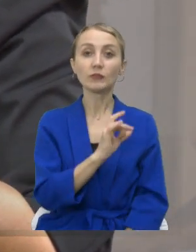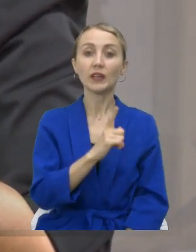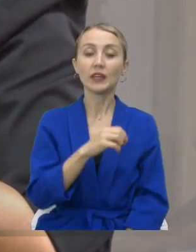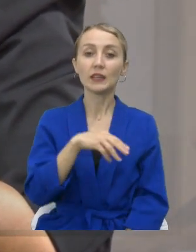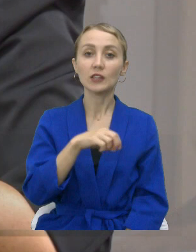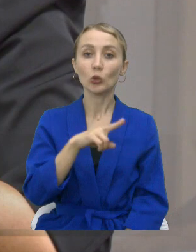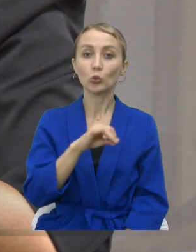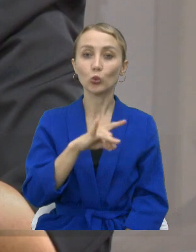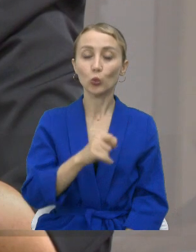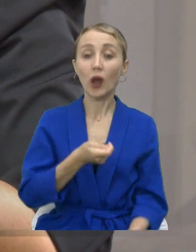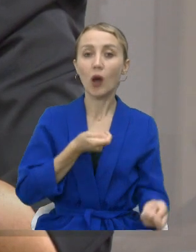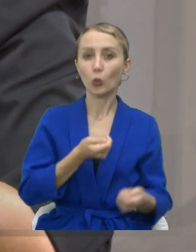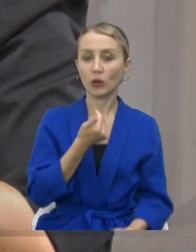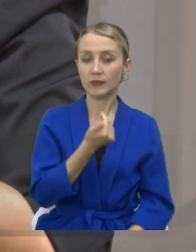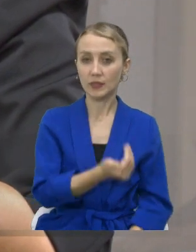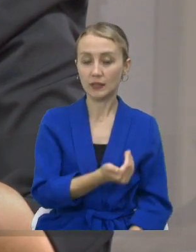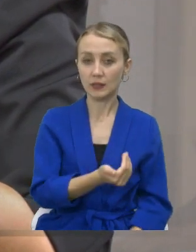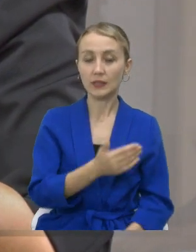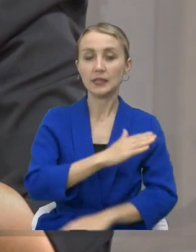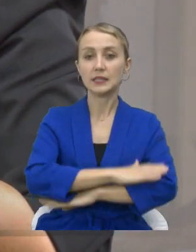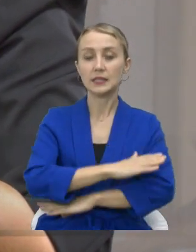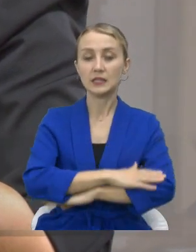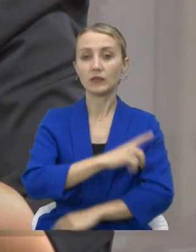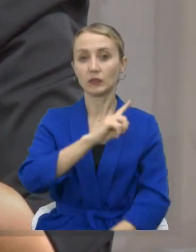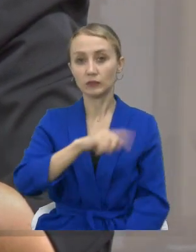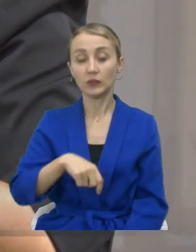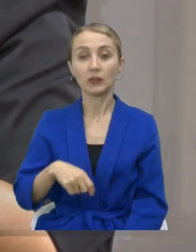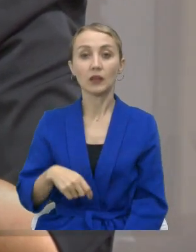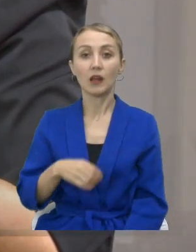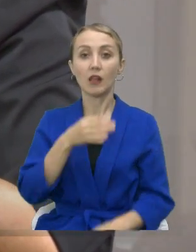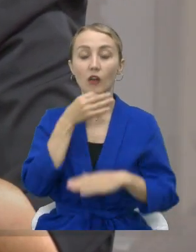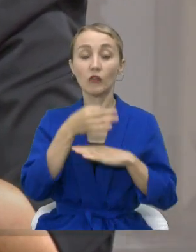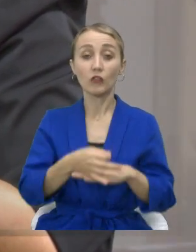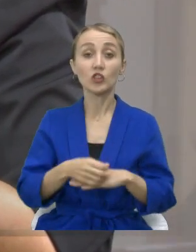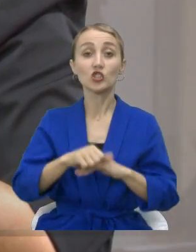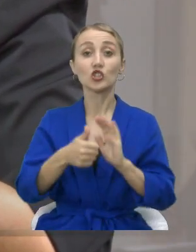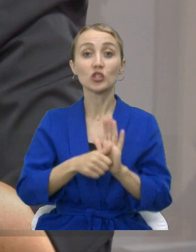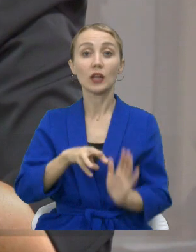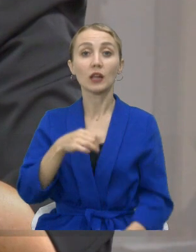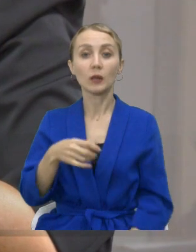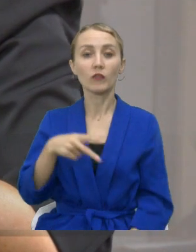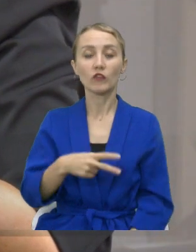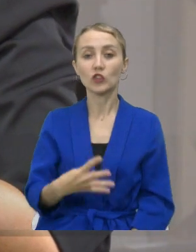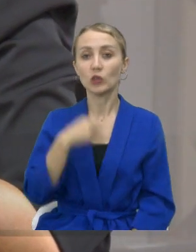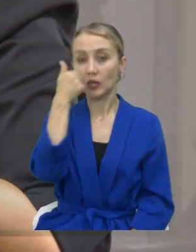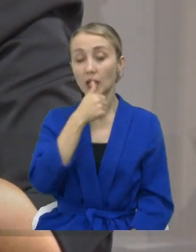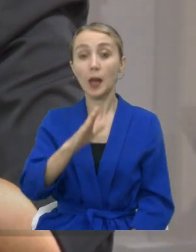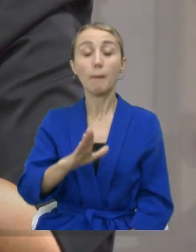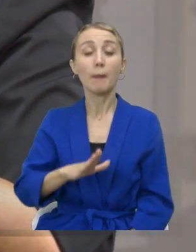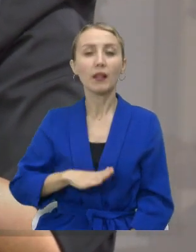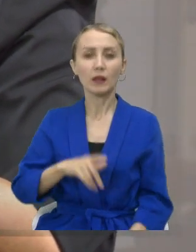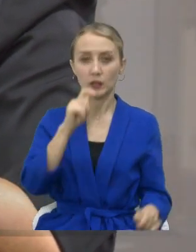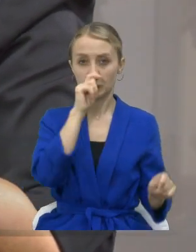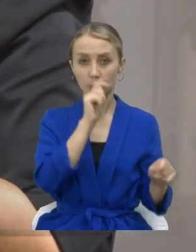градостроительства руководителем данного отдела дисциплинарный проступок. По данному факту 16 мая 2024 года проведено служебное